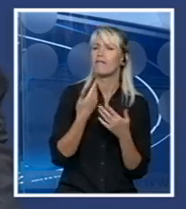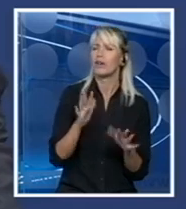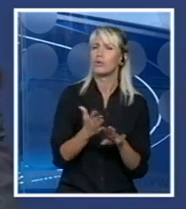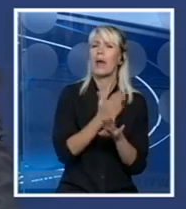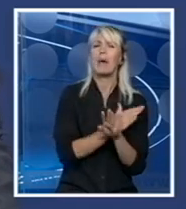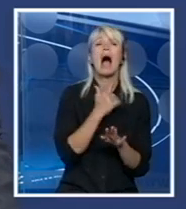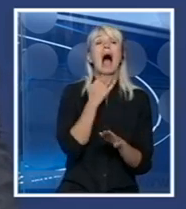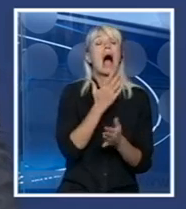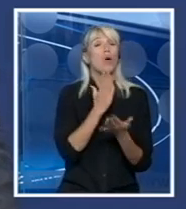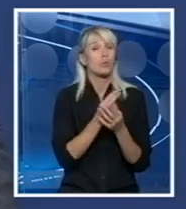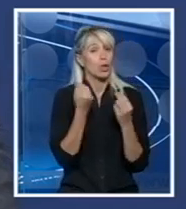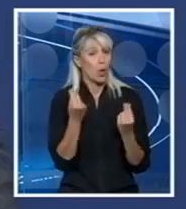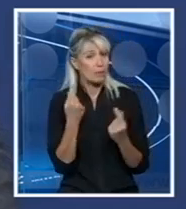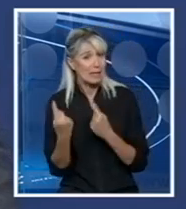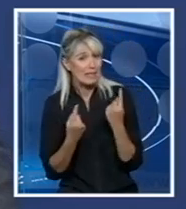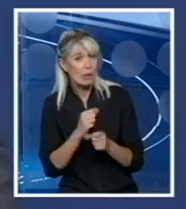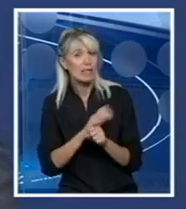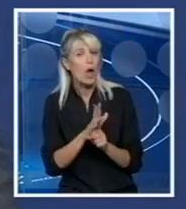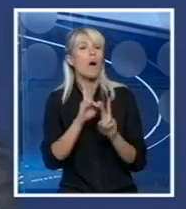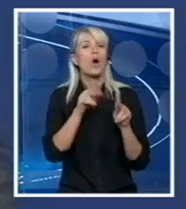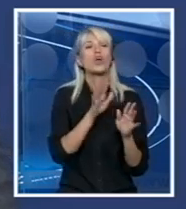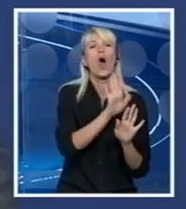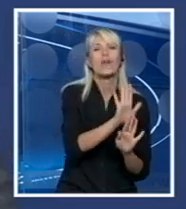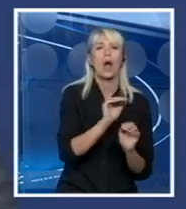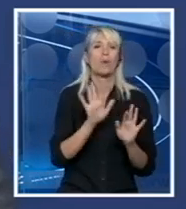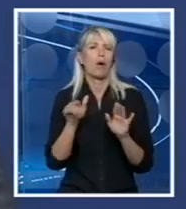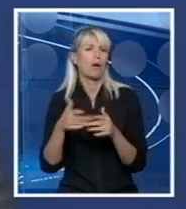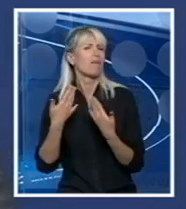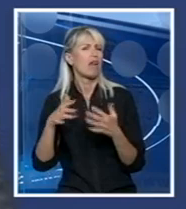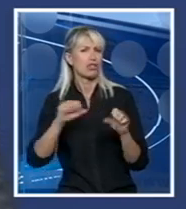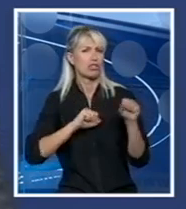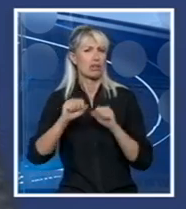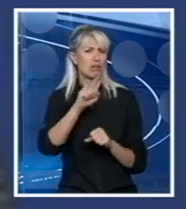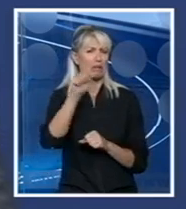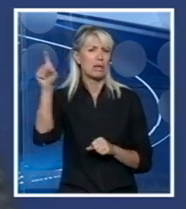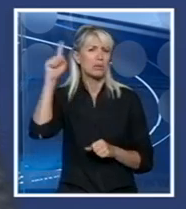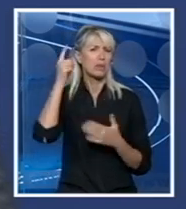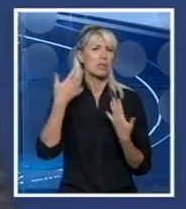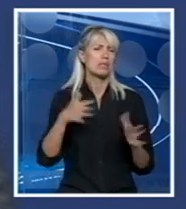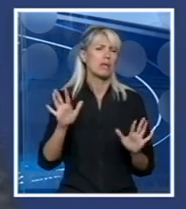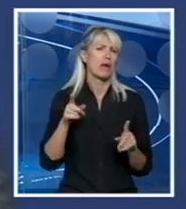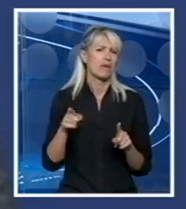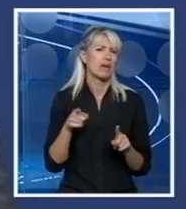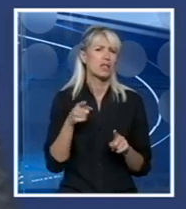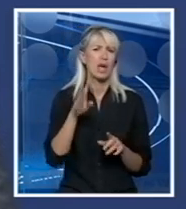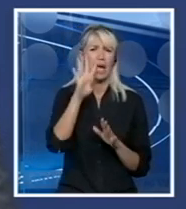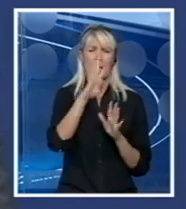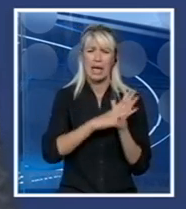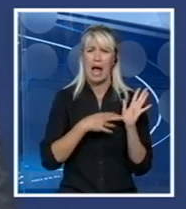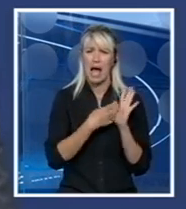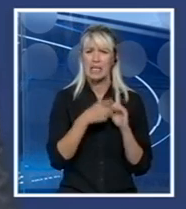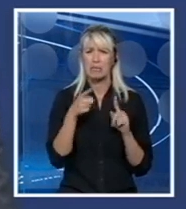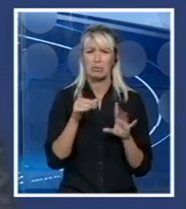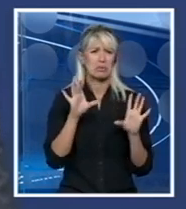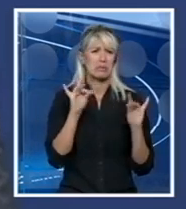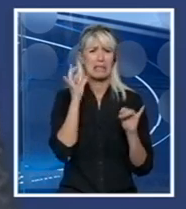polako pripremaju. Podela, znači, dobar direktor sada, kad ima peške se raspored časa za veliku školu, uradi za 10 dana. To znaju